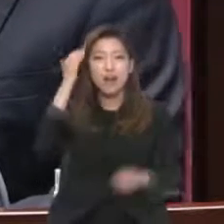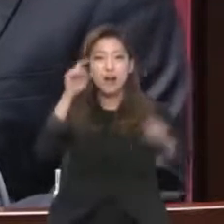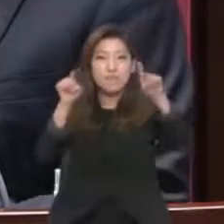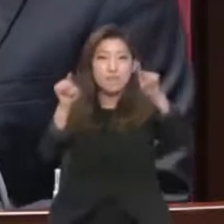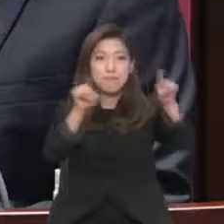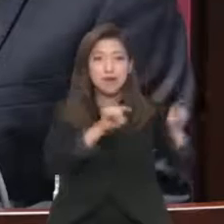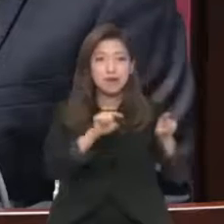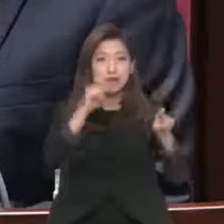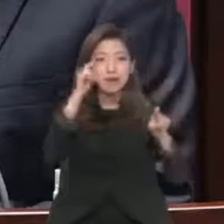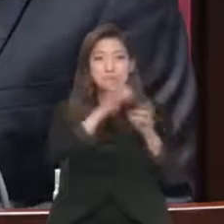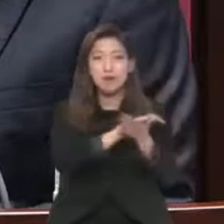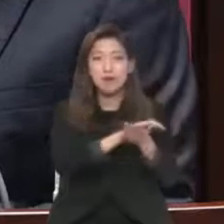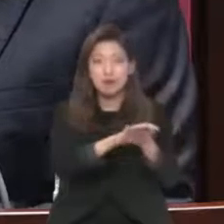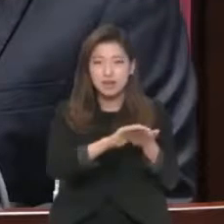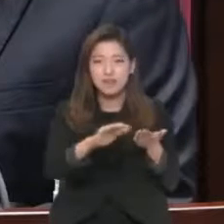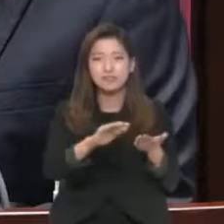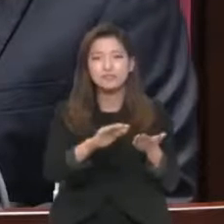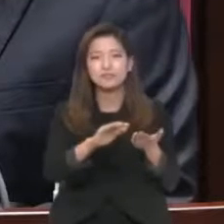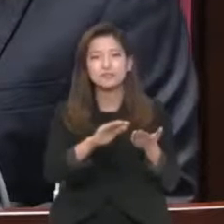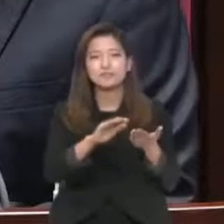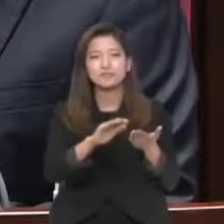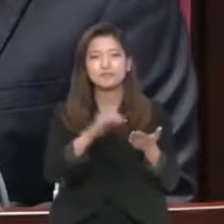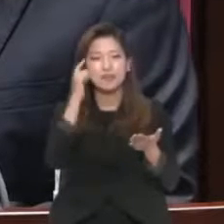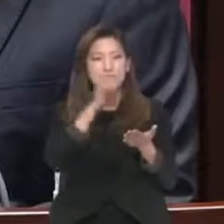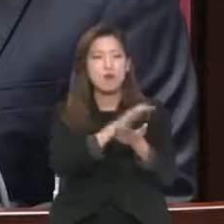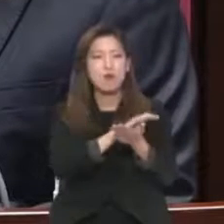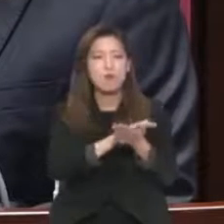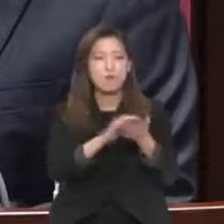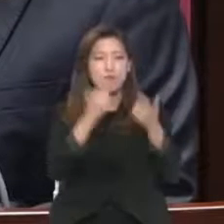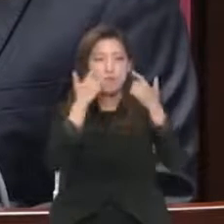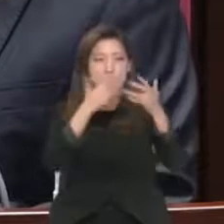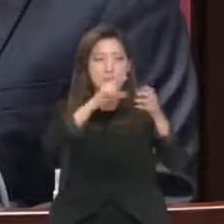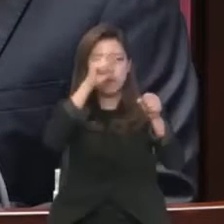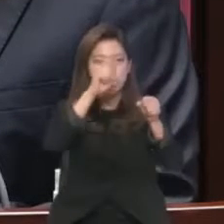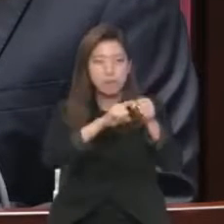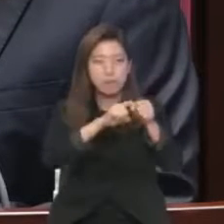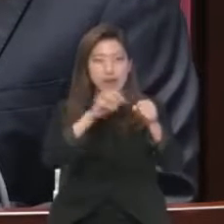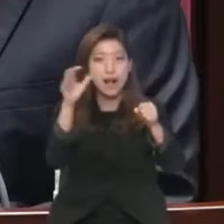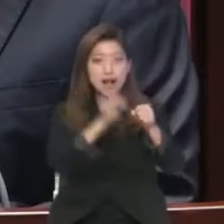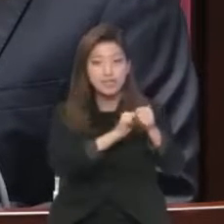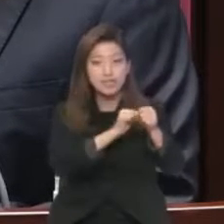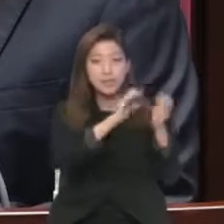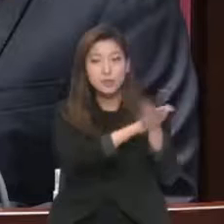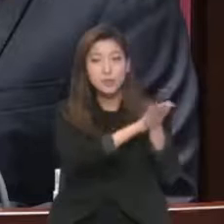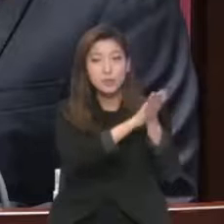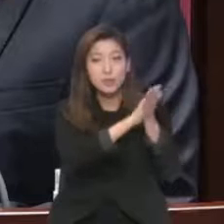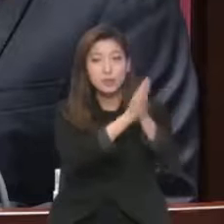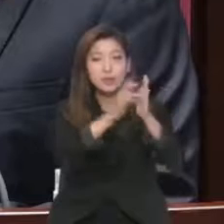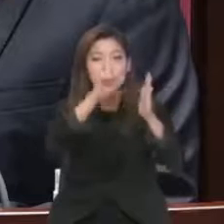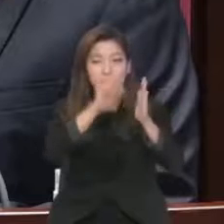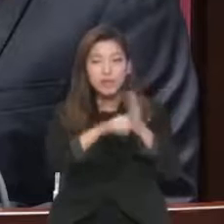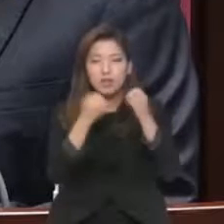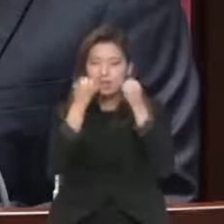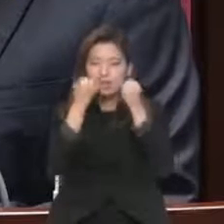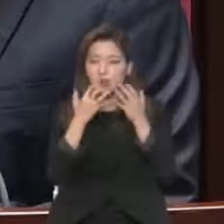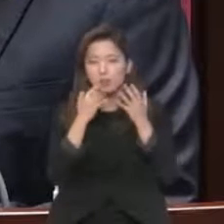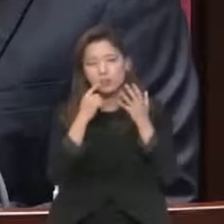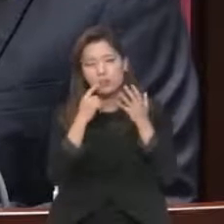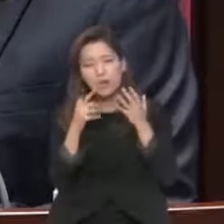평화와 또 평화 정착에 이런 새로운 한반도 체제로 가는 과정에서 새로운 대안이 필요할 수